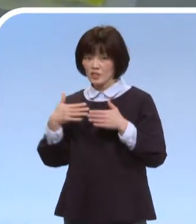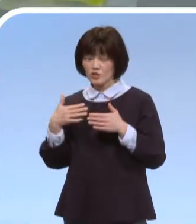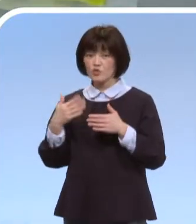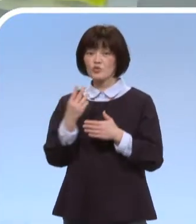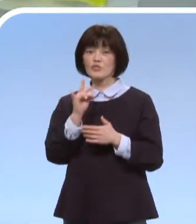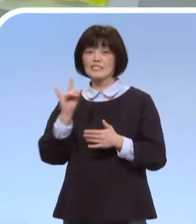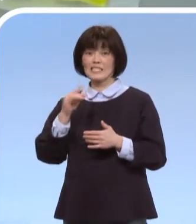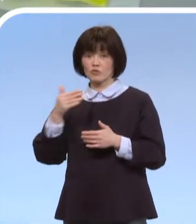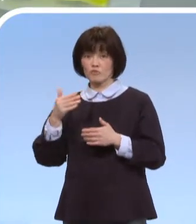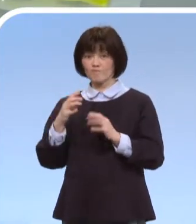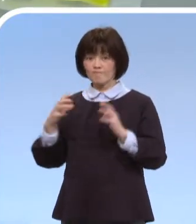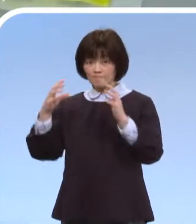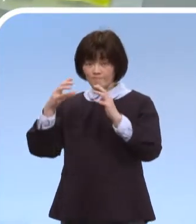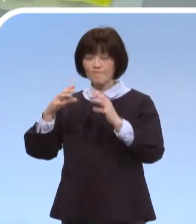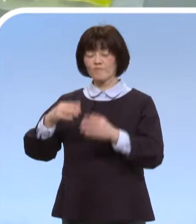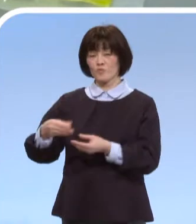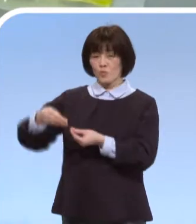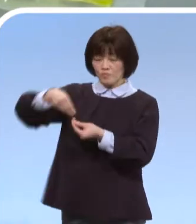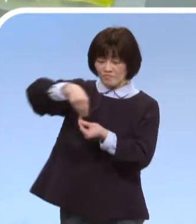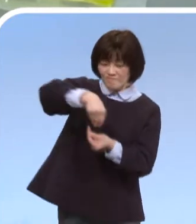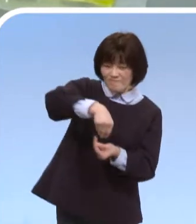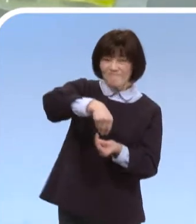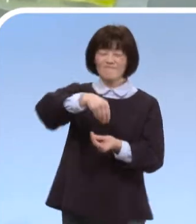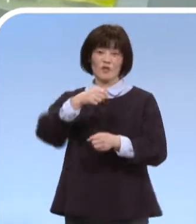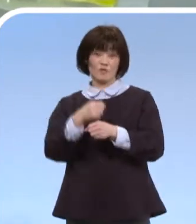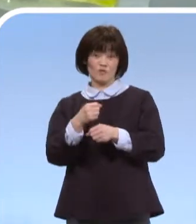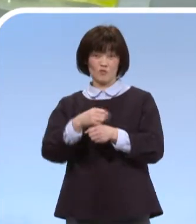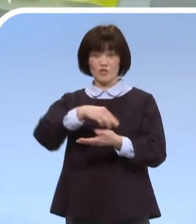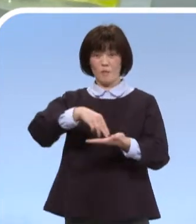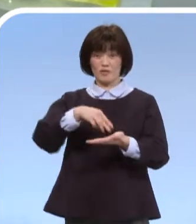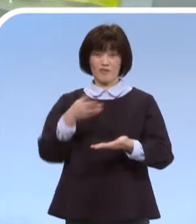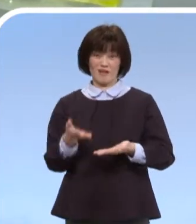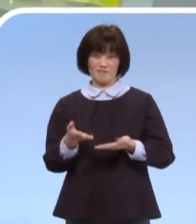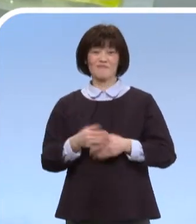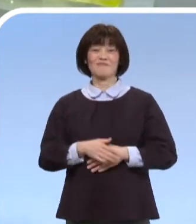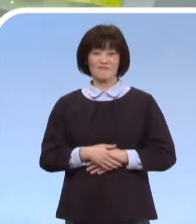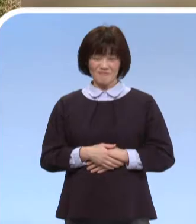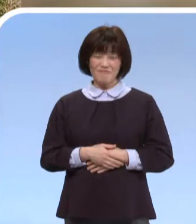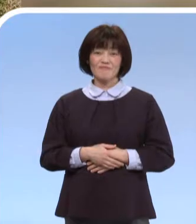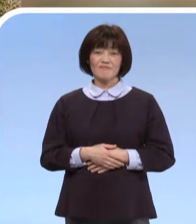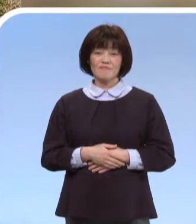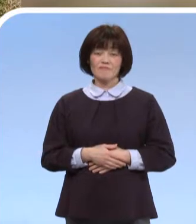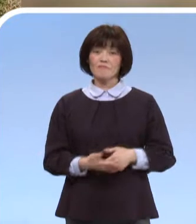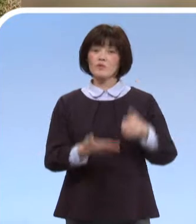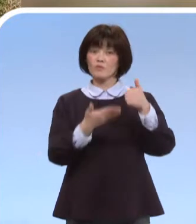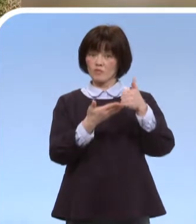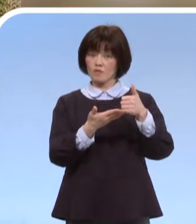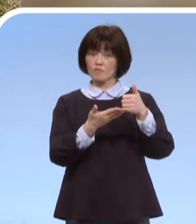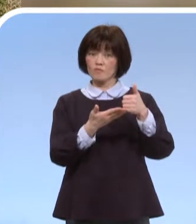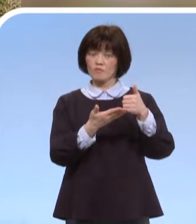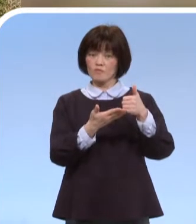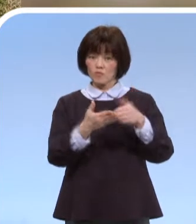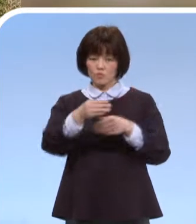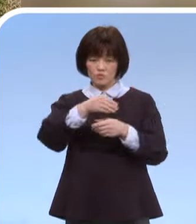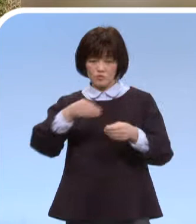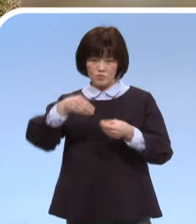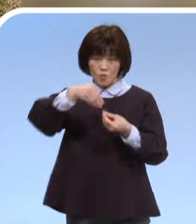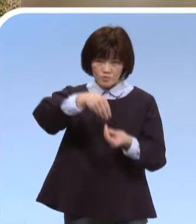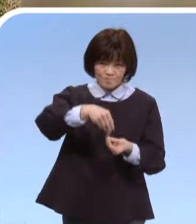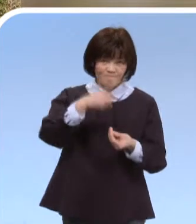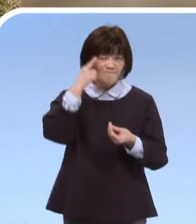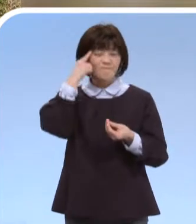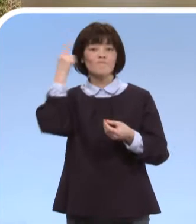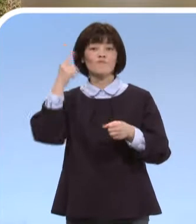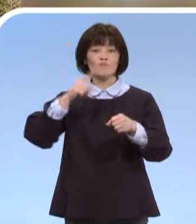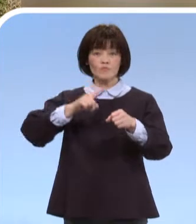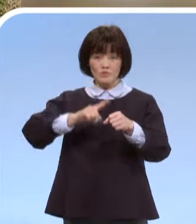ースという商品を使ったパスタになります。 あ、このソースを使ってらっしゃるんですか？ はい。 菊池さんはこのソースを